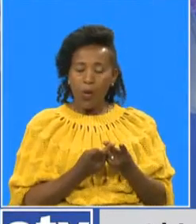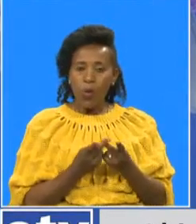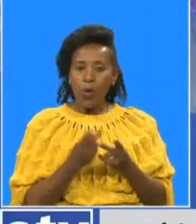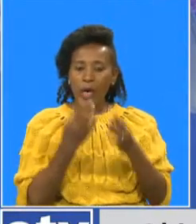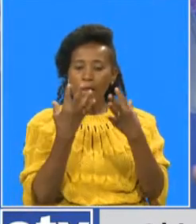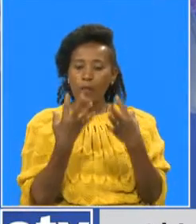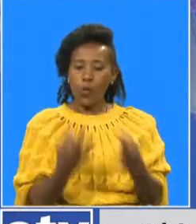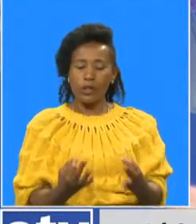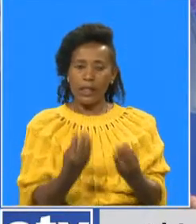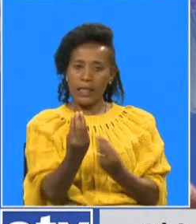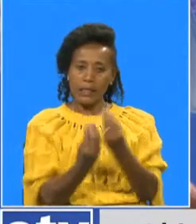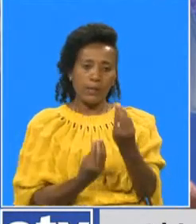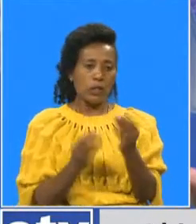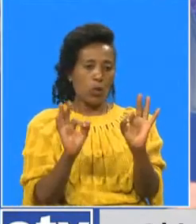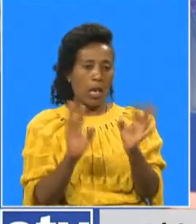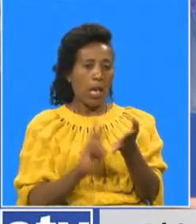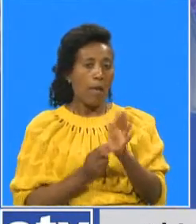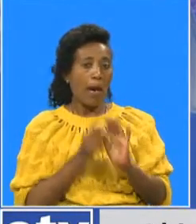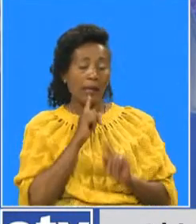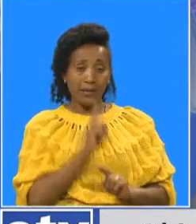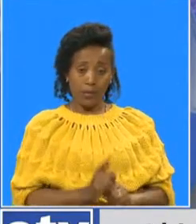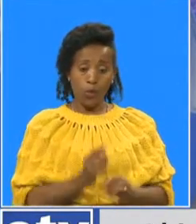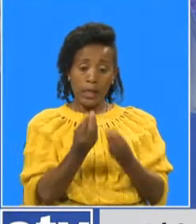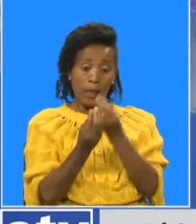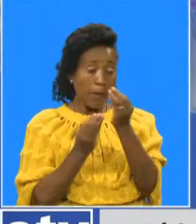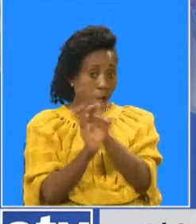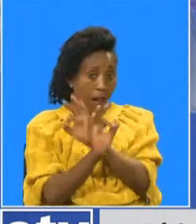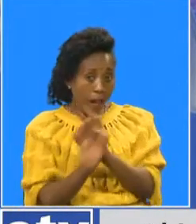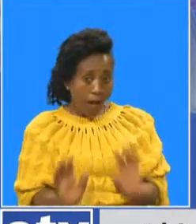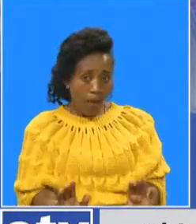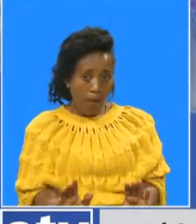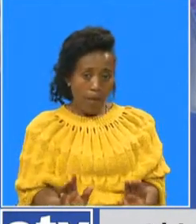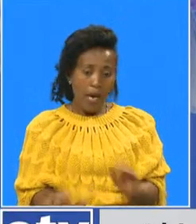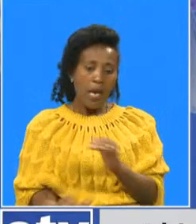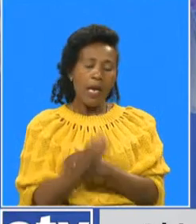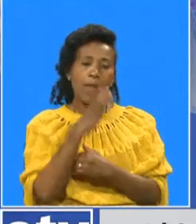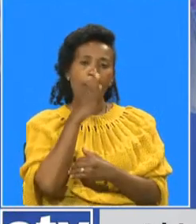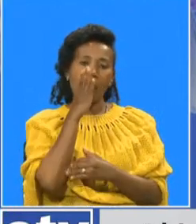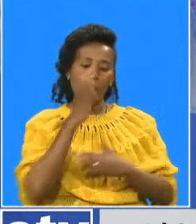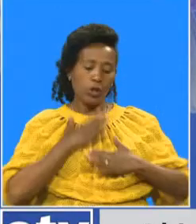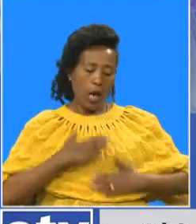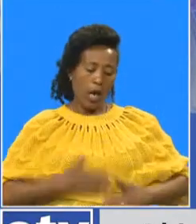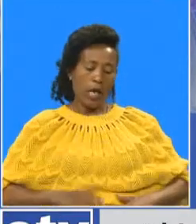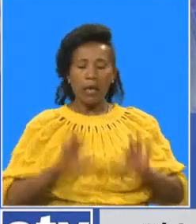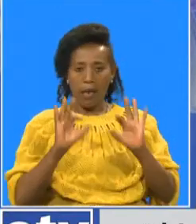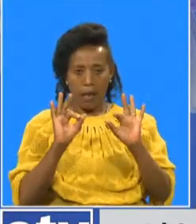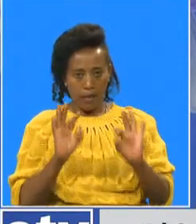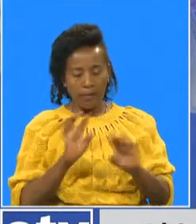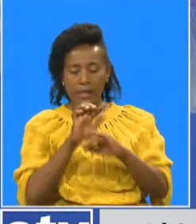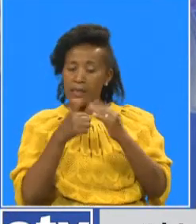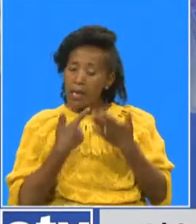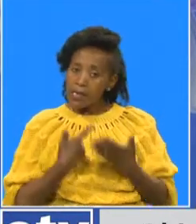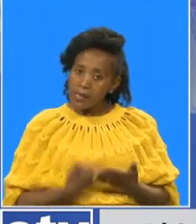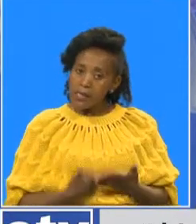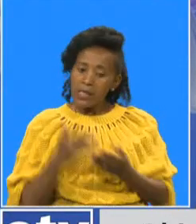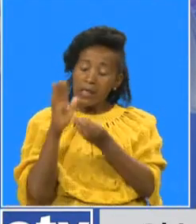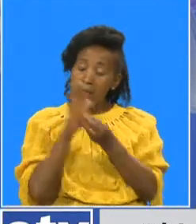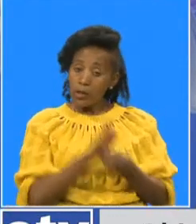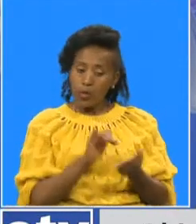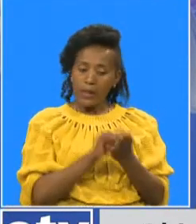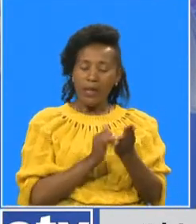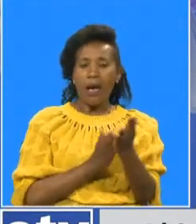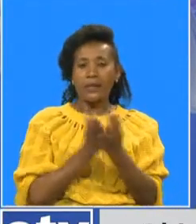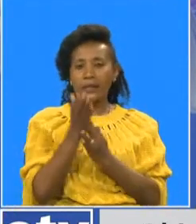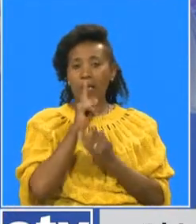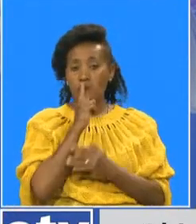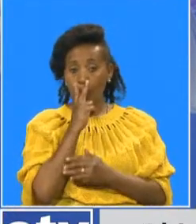ከተወሰነ ግብይቱ የለም ማለት ነው። ግብይቱ ከሌለ የማይጎዳ አካል አይኖርም። ስለዚህ ተጽዕኖም ከዛ አንጻር